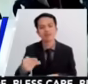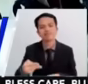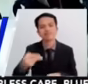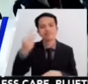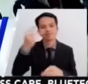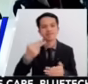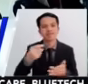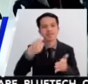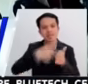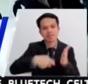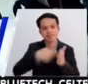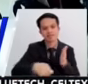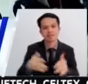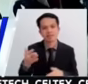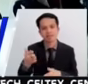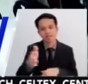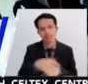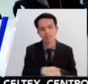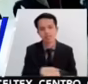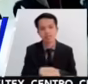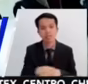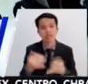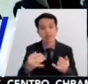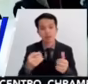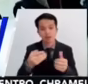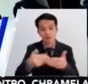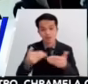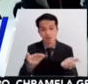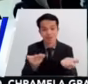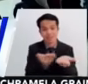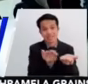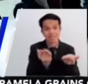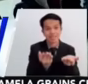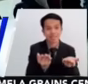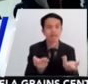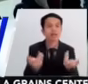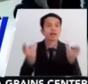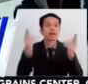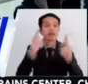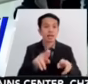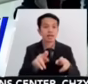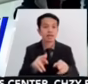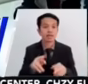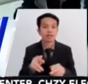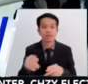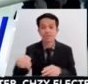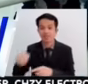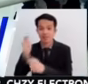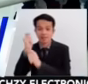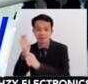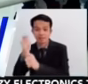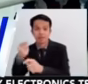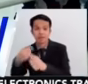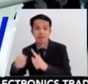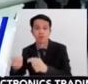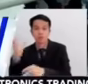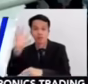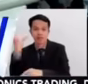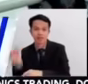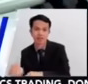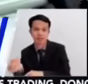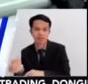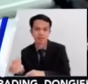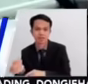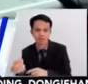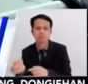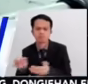Kahapon, bago rin kami binangga at binomba ng China Coast Guard, yung mga mangingisda na mga taga Batangas din ay nahatiran din namin